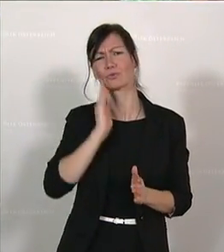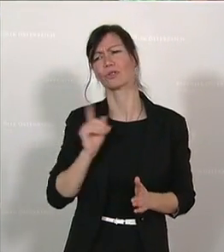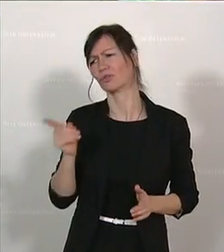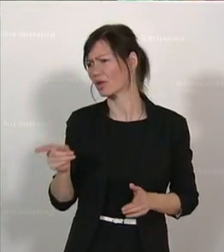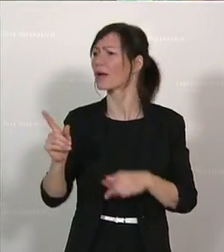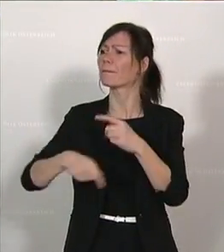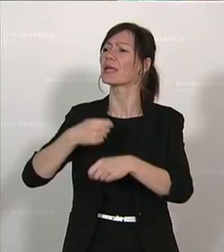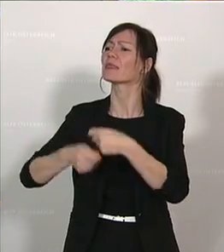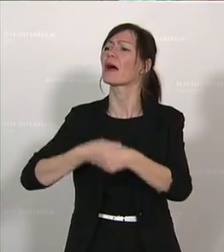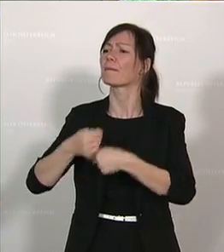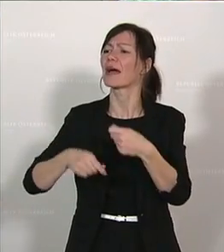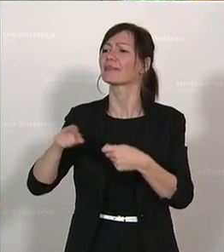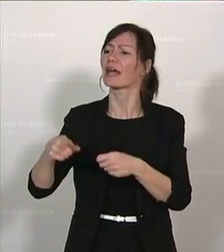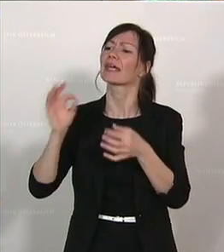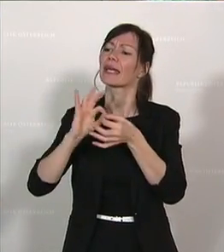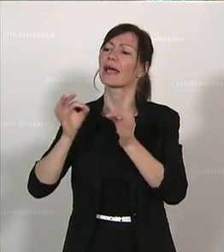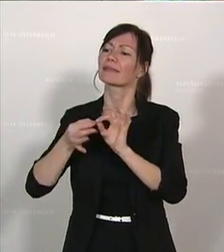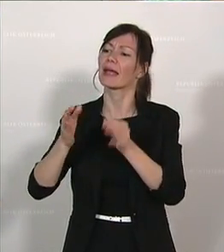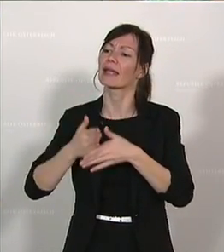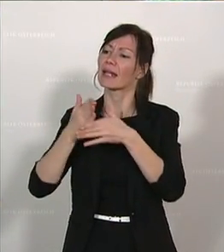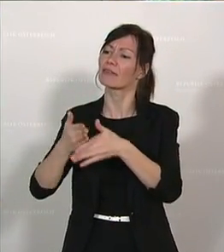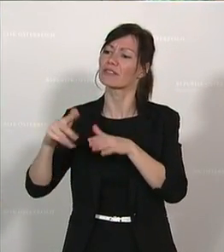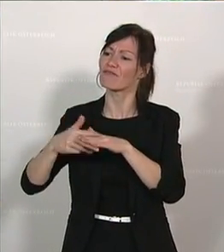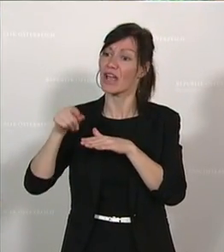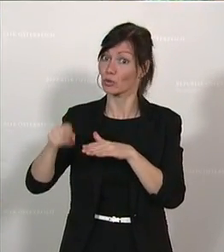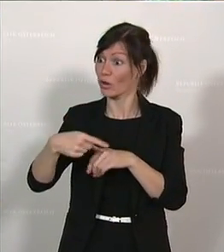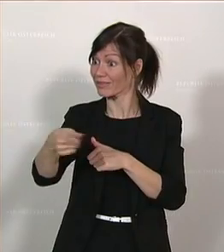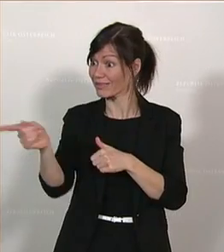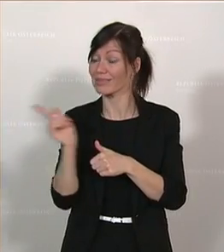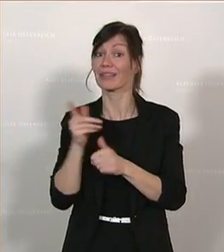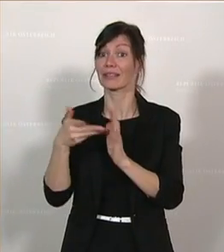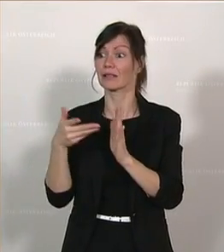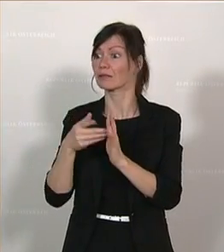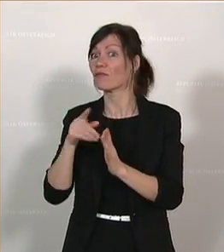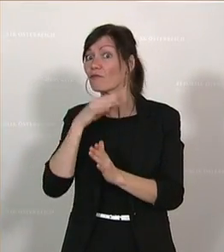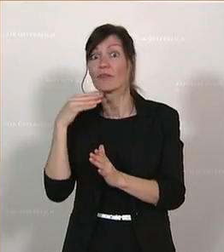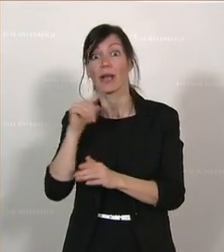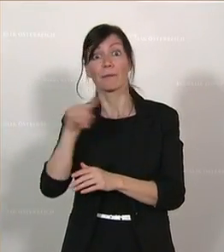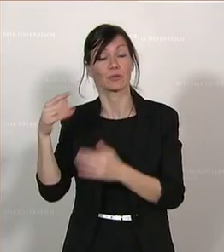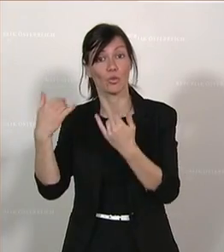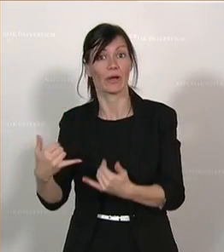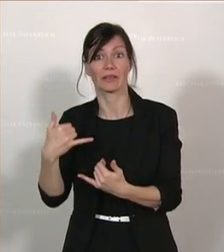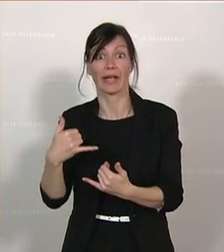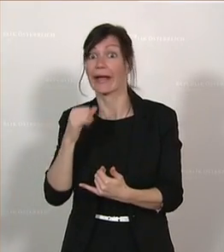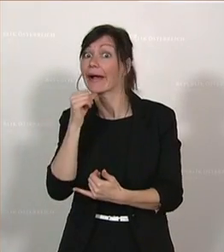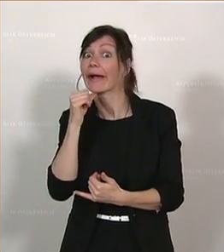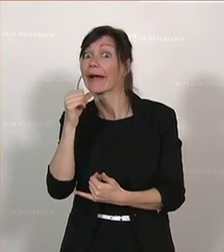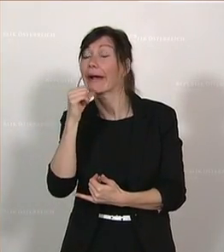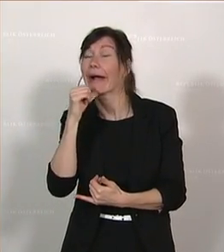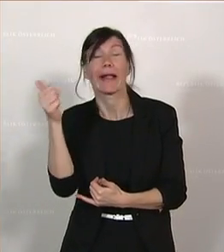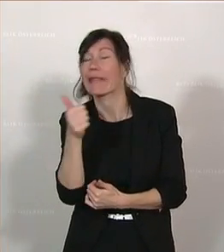die Mitarbeiter des Kärntner Hilfswerks testen. Da hätten Sie genug zu tun, da gibt es viele, die sind bis heute nicht ein einziges Mal getestet.